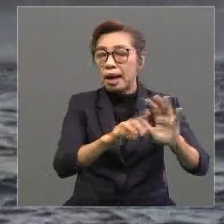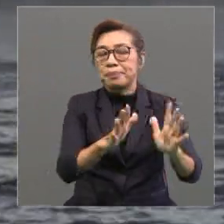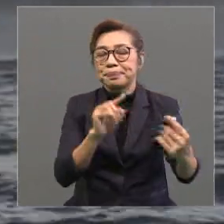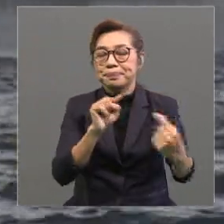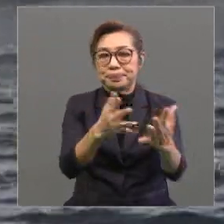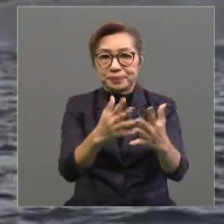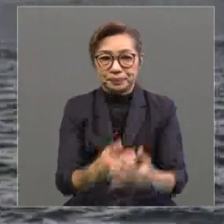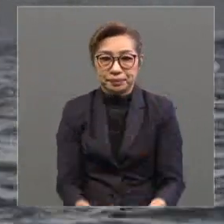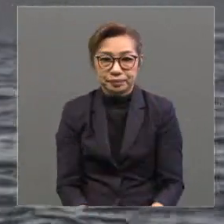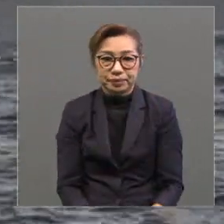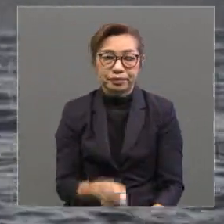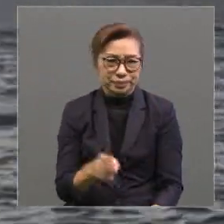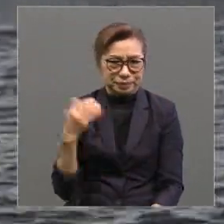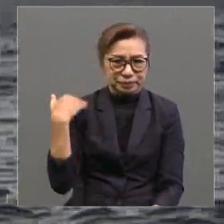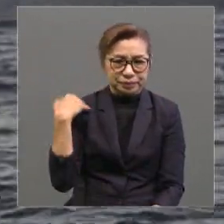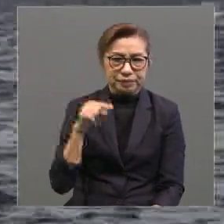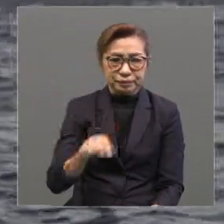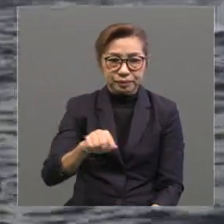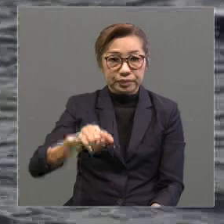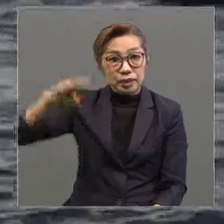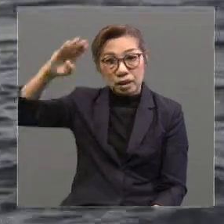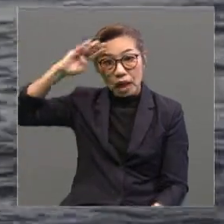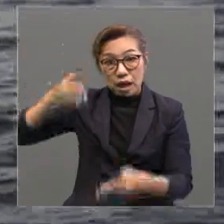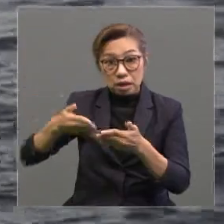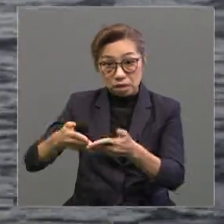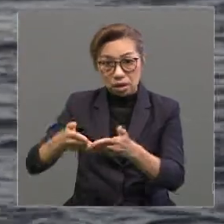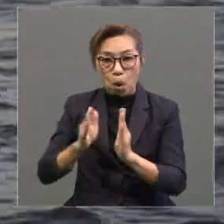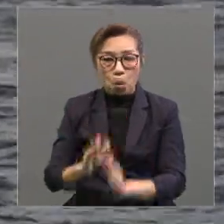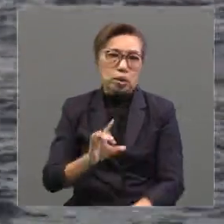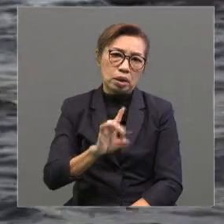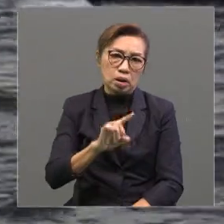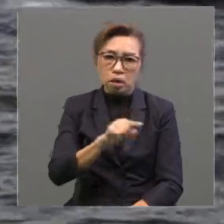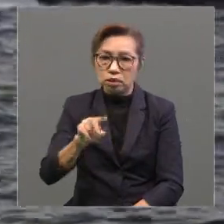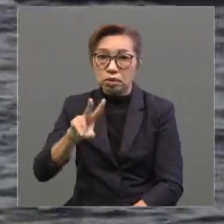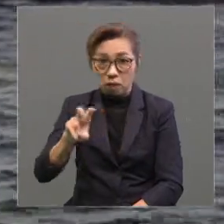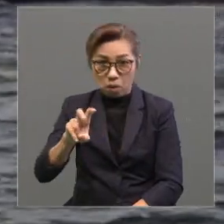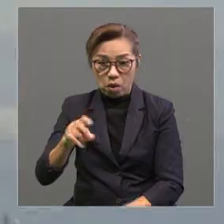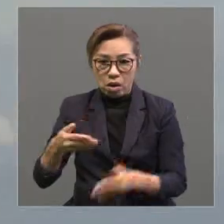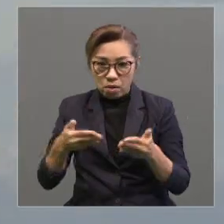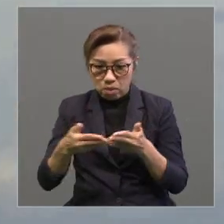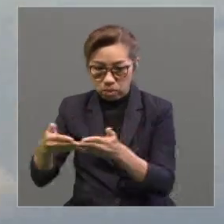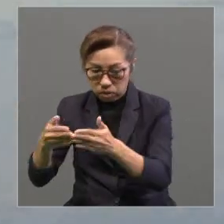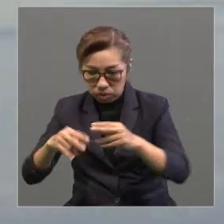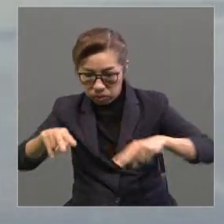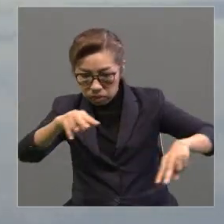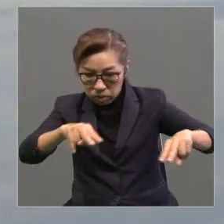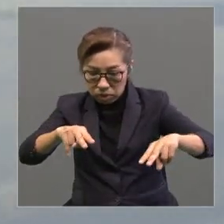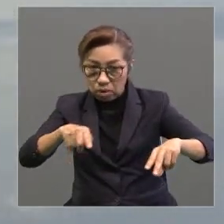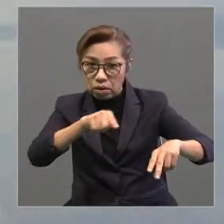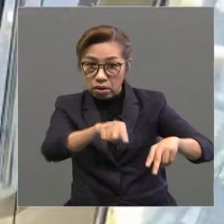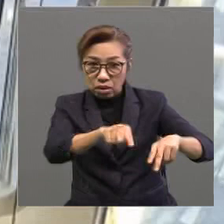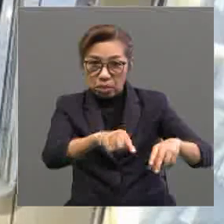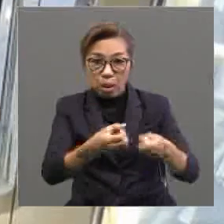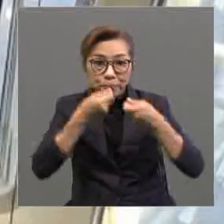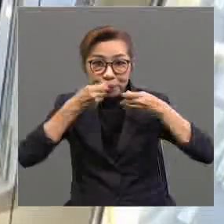ขณะเดียวกันครับก็มีการจัดกำลังทหารเรือตั้งแต่ 100-200นายครับเฝ้าระวังคราบน้ำมันที่จะอัดลอยไปติดกับ